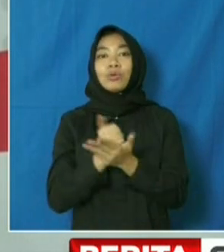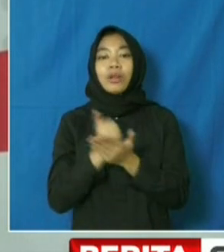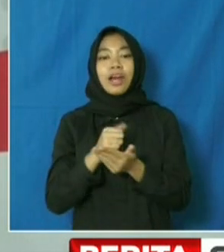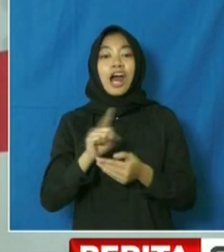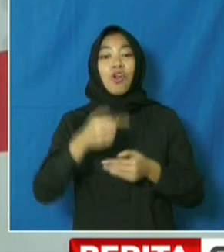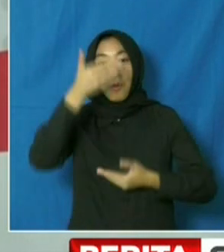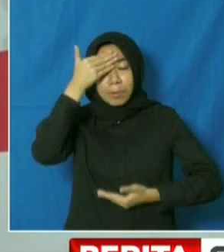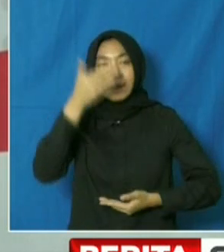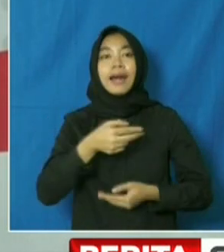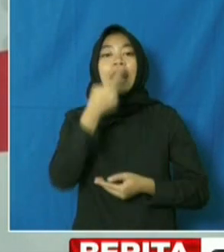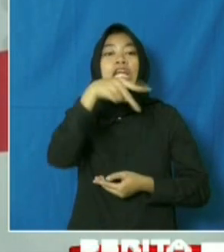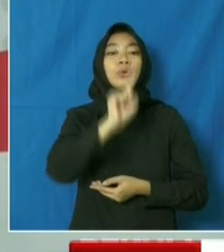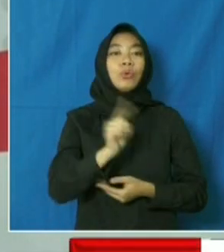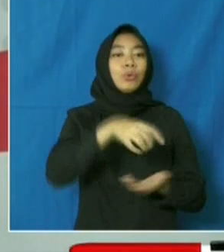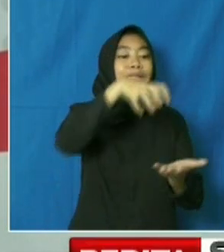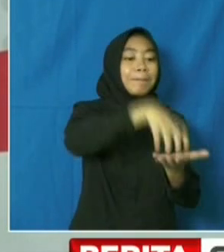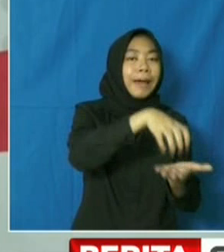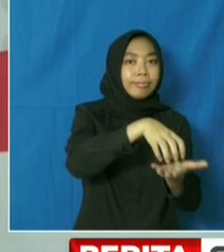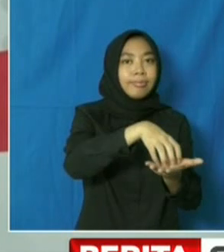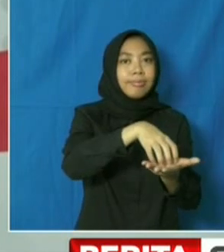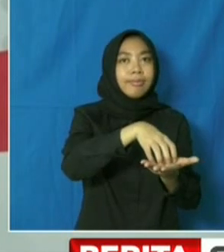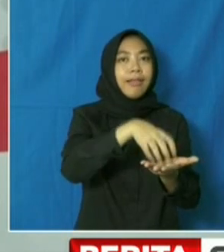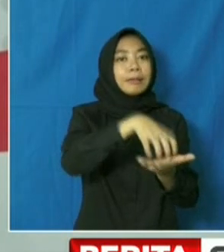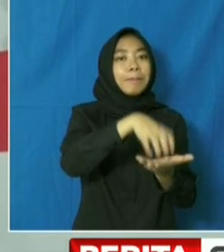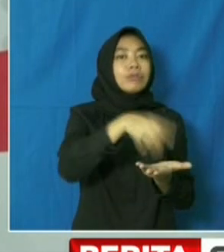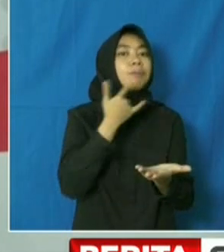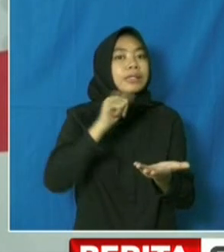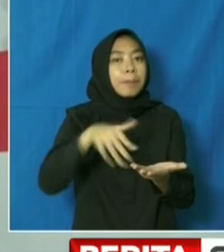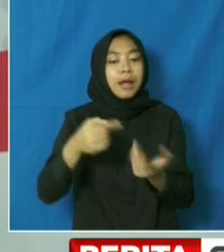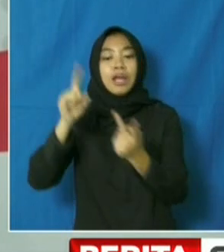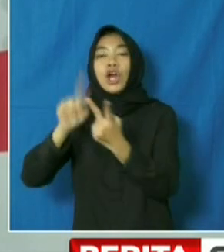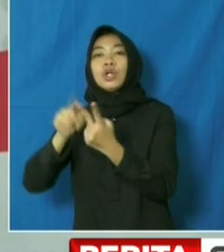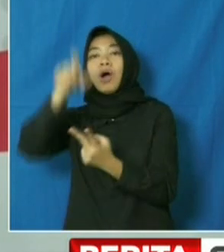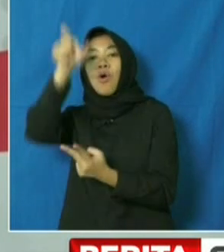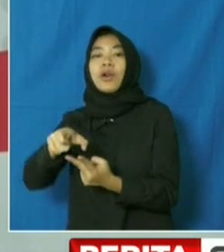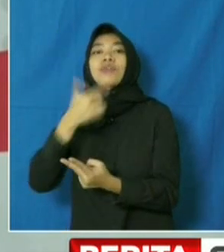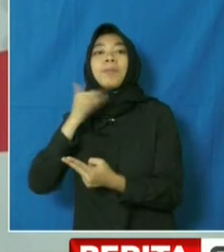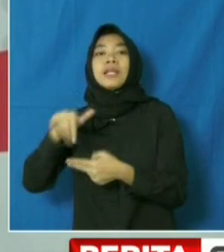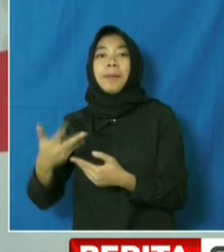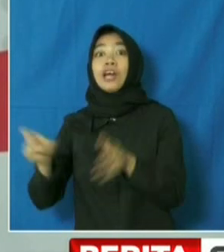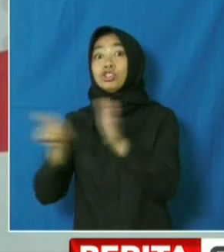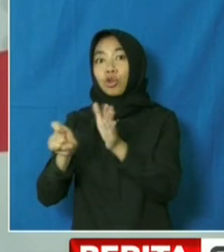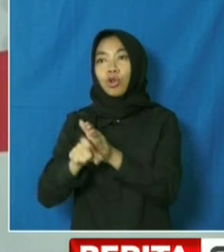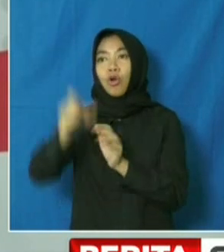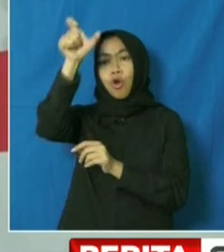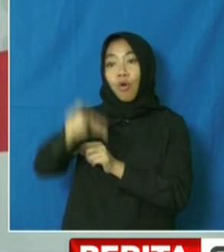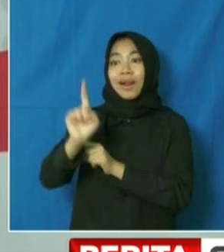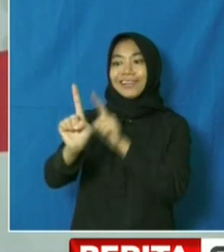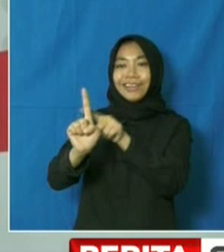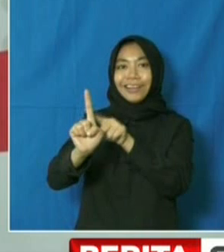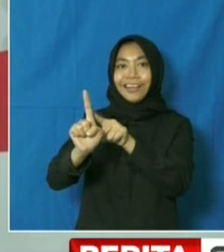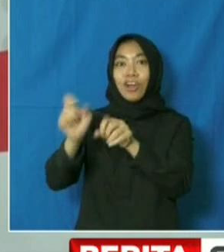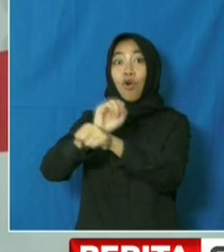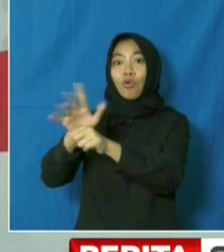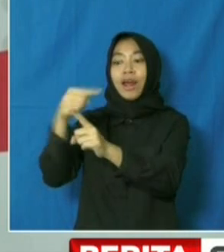kondisionalitas yang terkait dengan kawasan seseorang yang sudah positif terkena virus covert